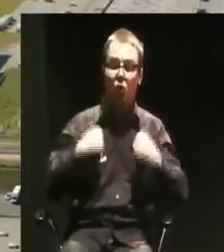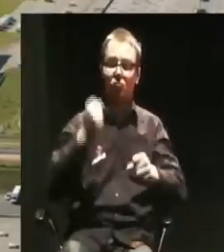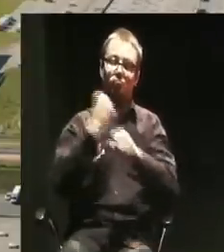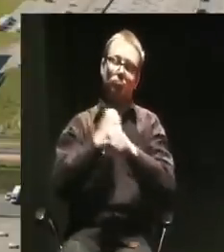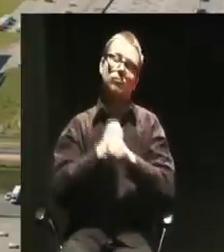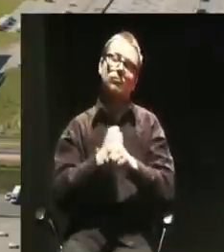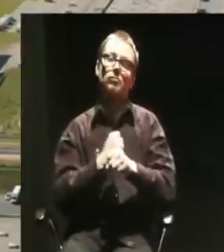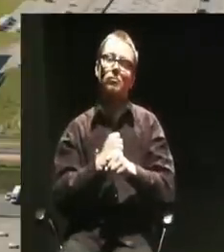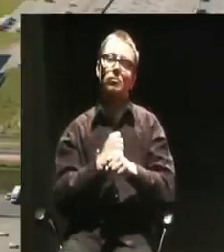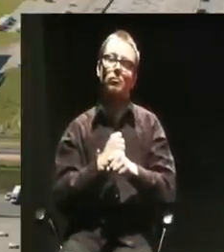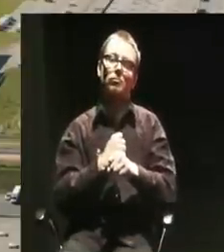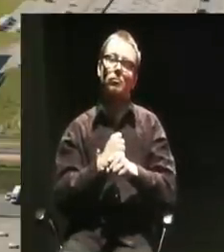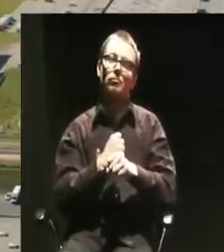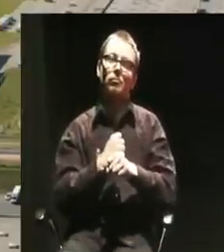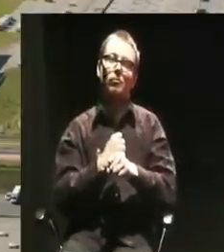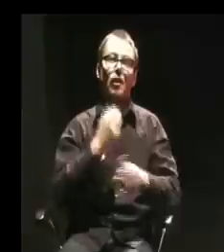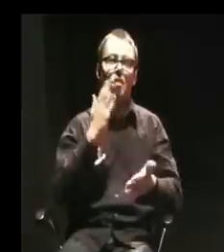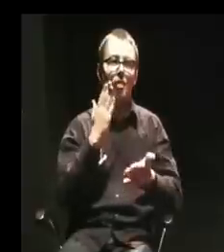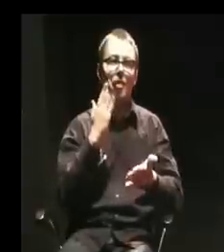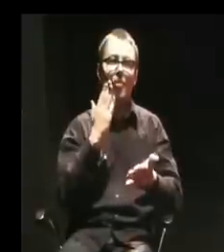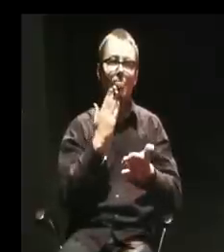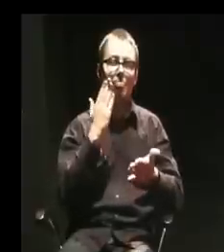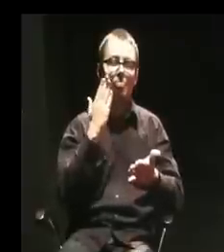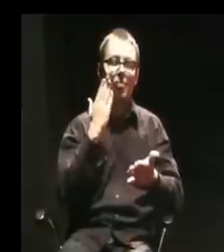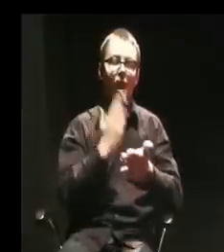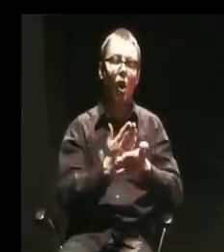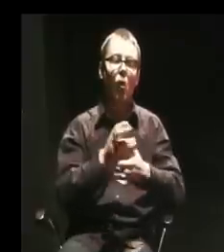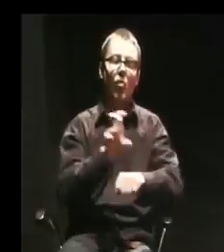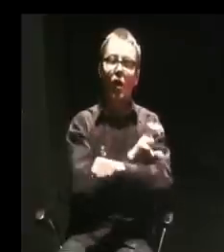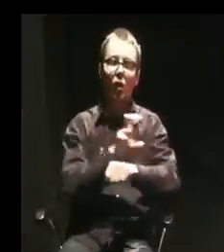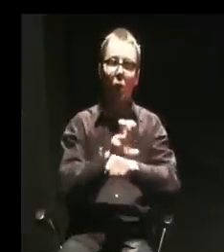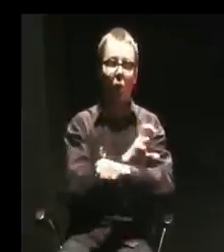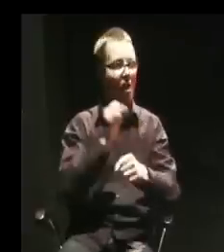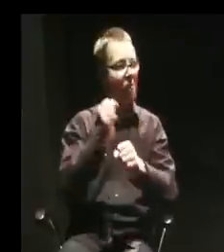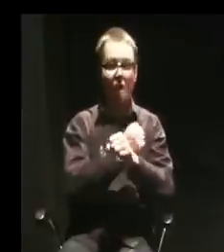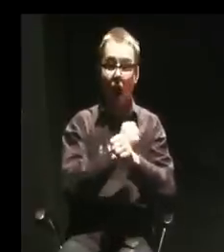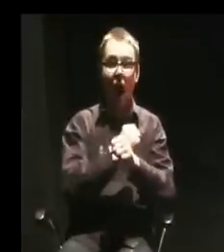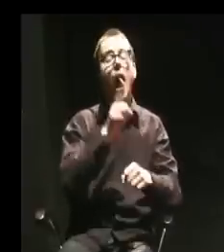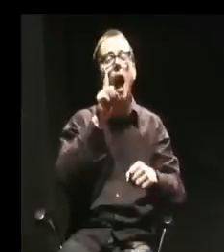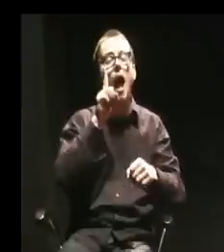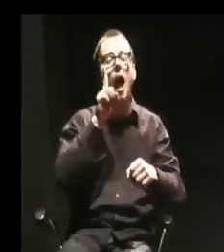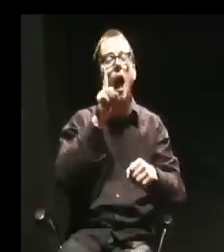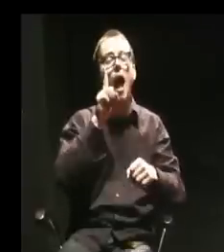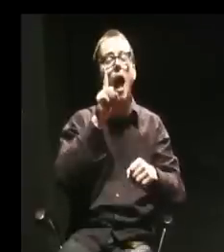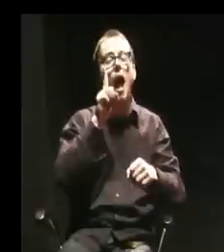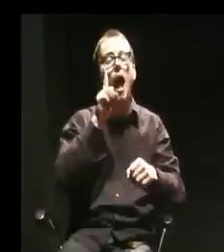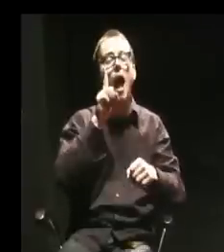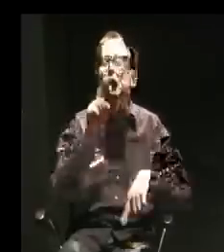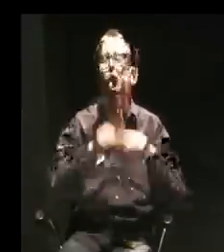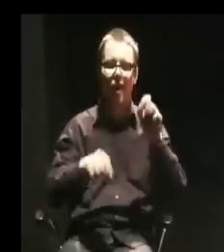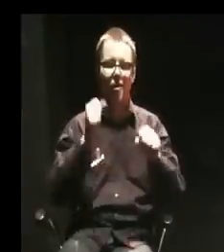nie tylko w wysokich technologiach, ale również miejsc pracy dla zwykłych pracowników,